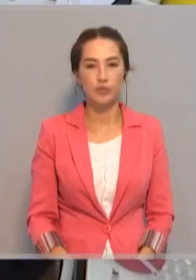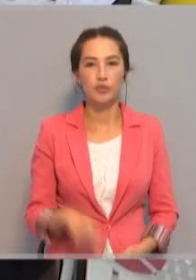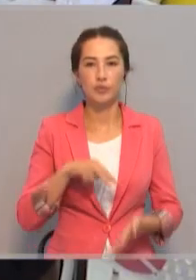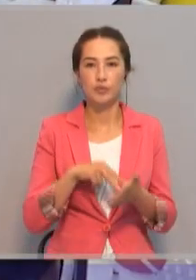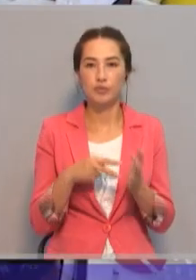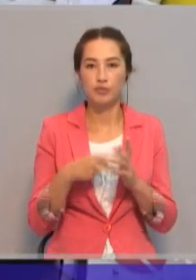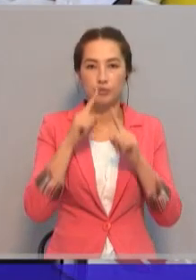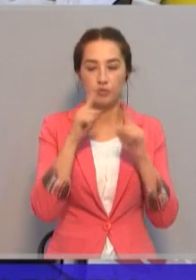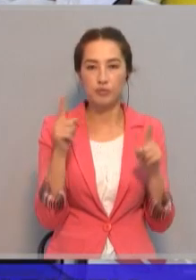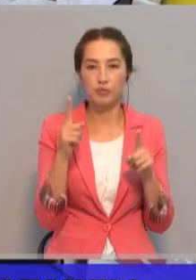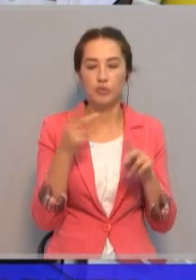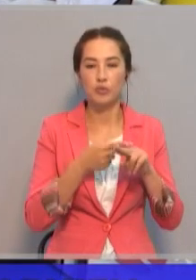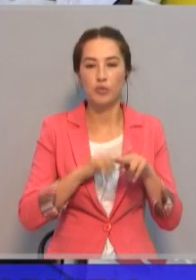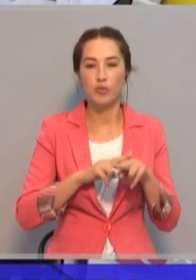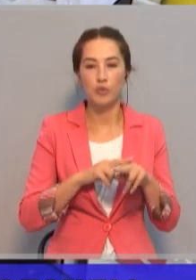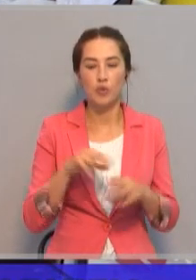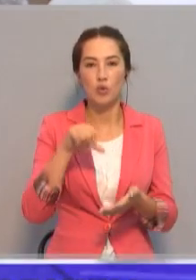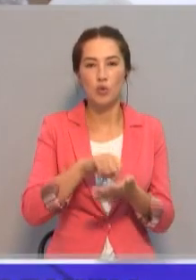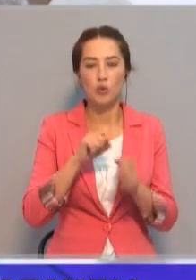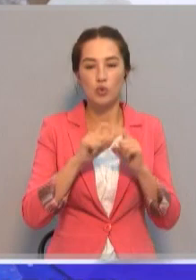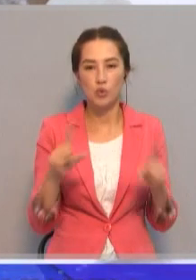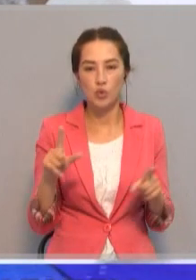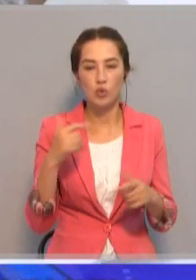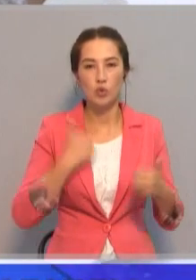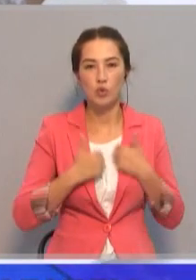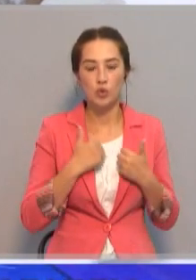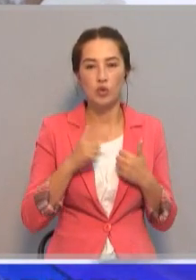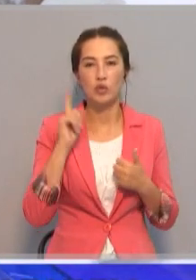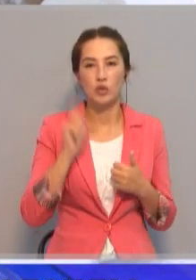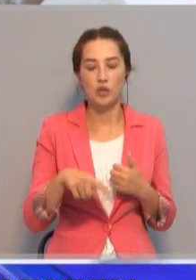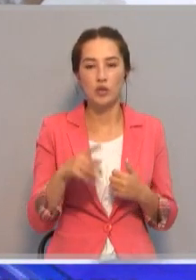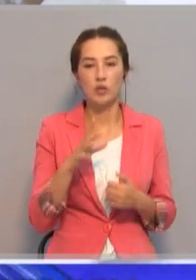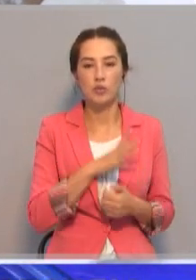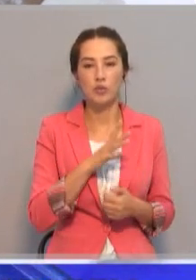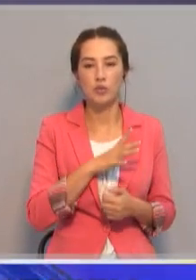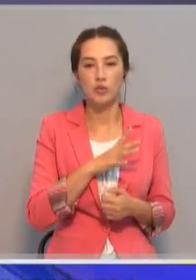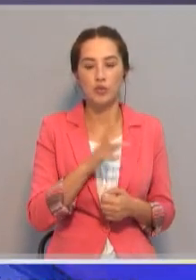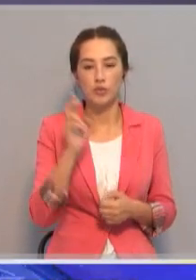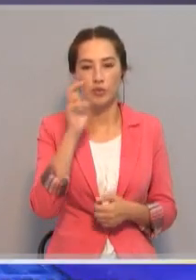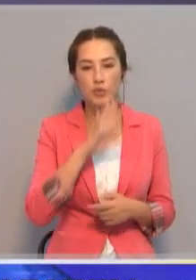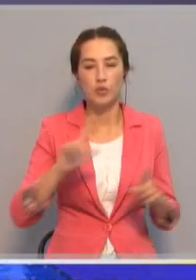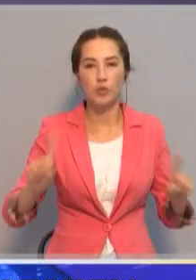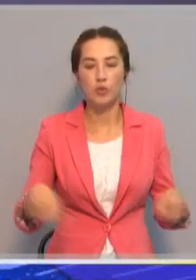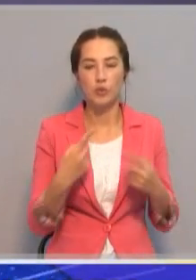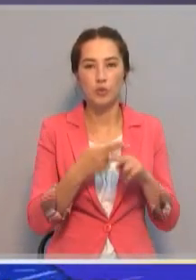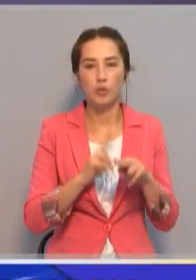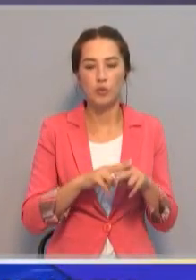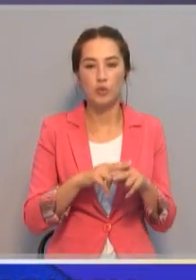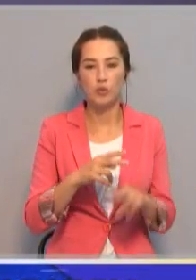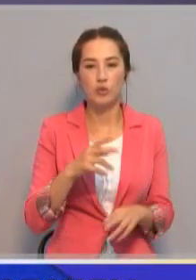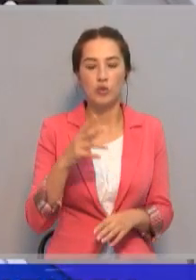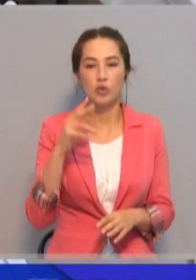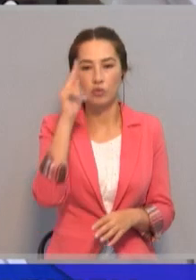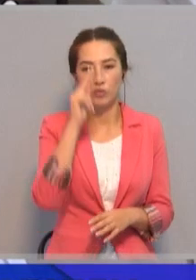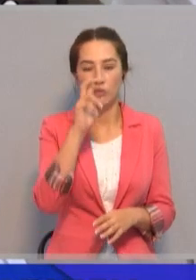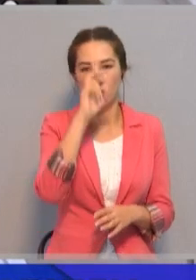Жобаның ерекшелігі ашық сабаққа тек оқушы мен ұстаздар ғана қатыспай, қаланың қалыптасуына және аймақтың дамуына үлес қосқан зиялы қауым